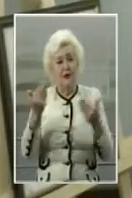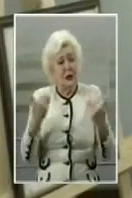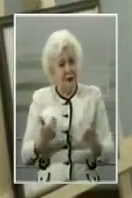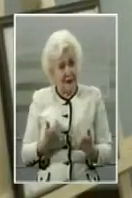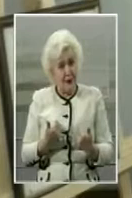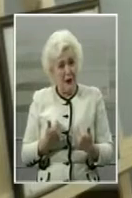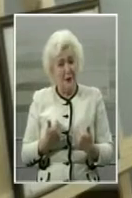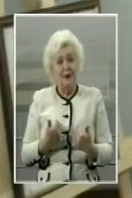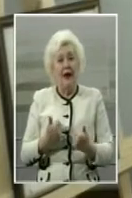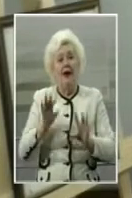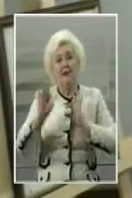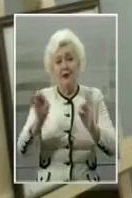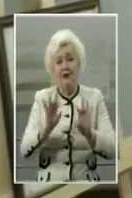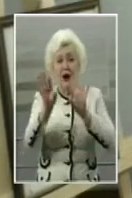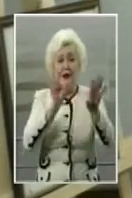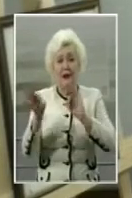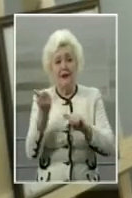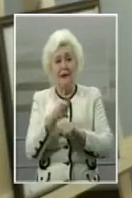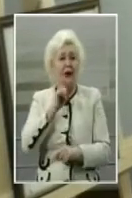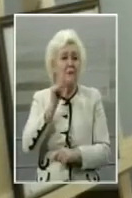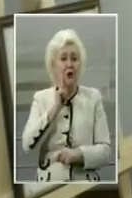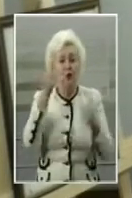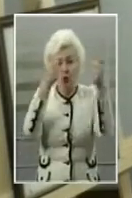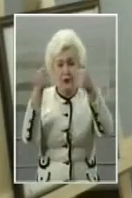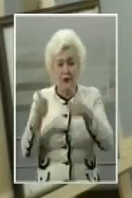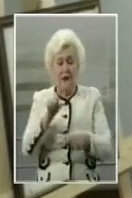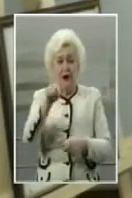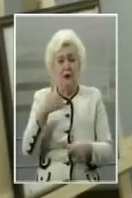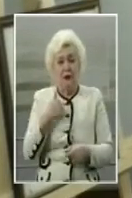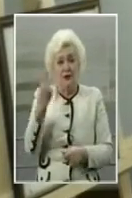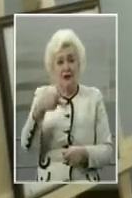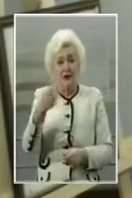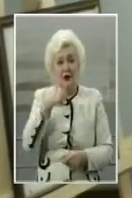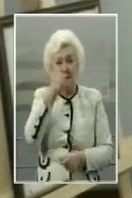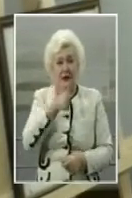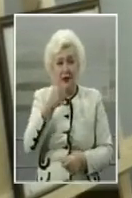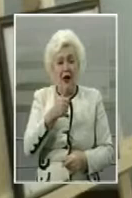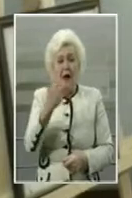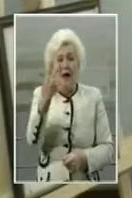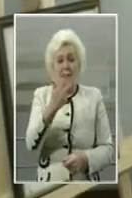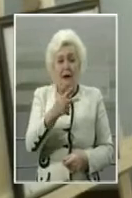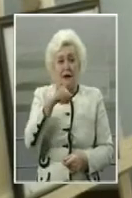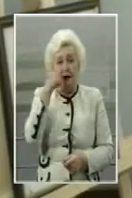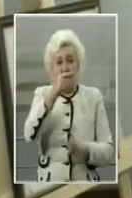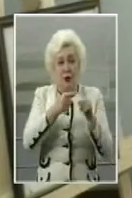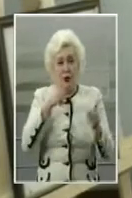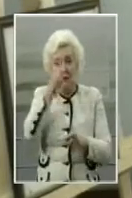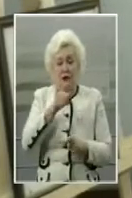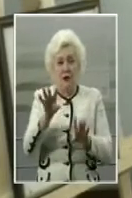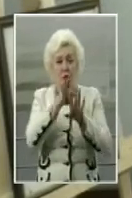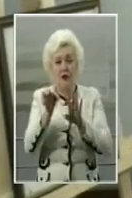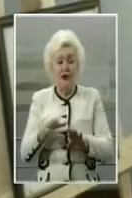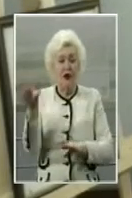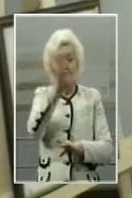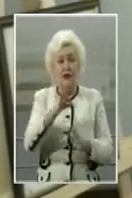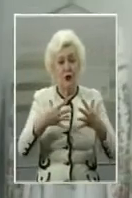Останню вишила себе. Звичайно, вибрала наймолодшу фотографію. Тут мені 20 років. За 3,5 роки я вишила всю свою